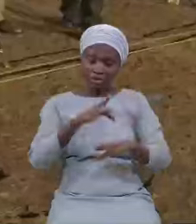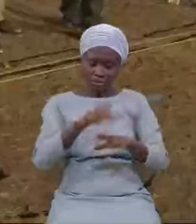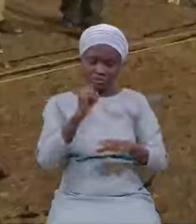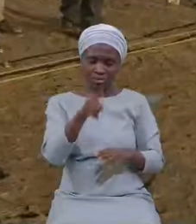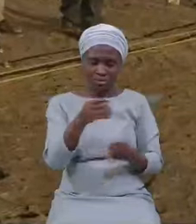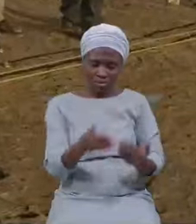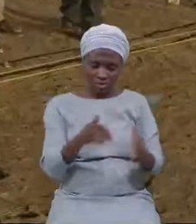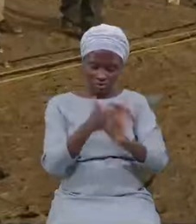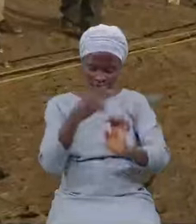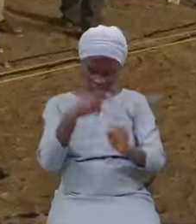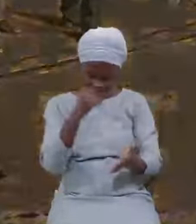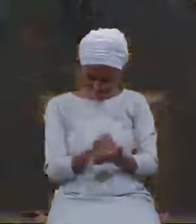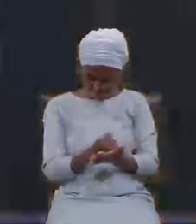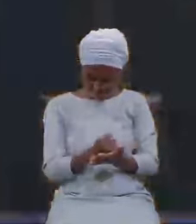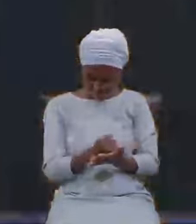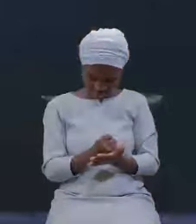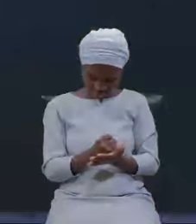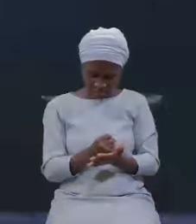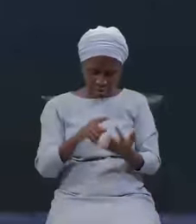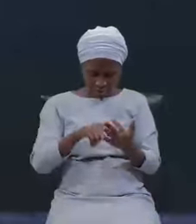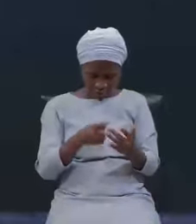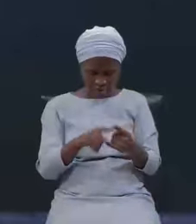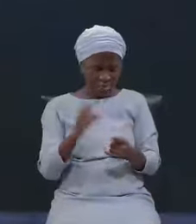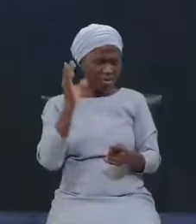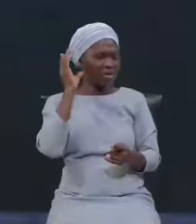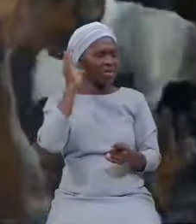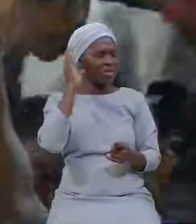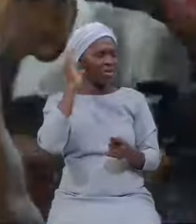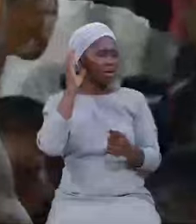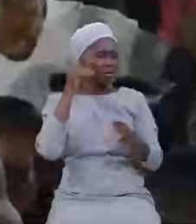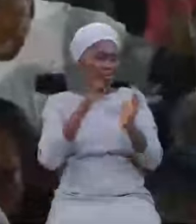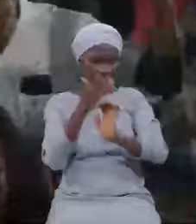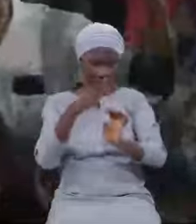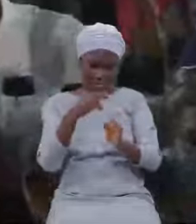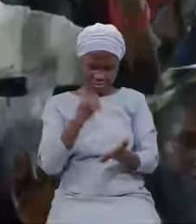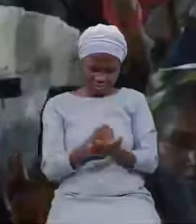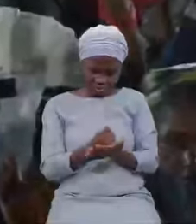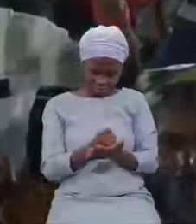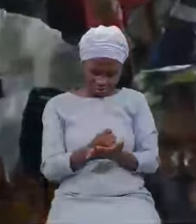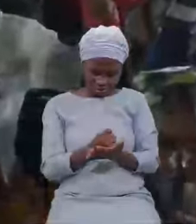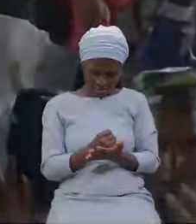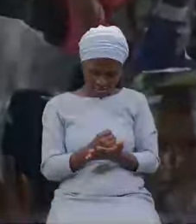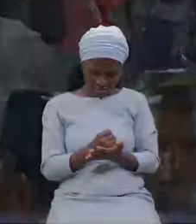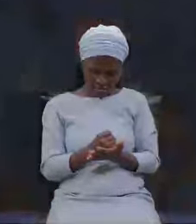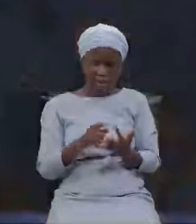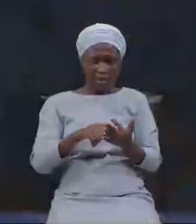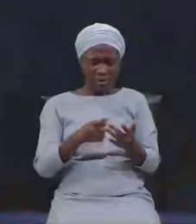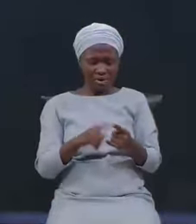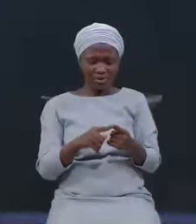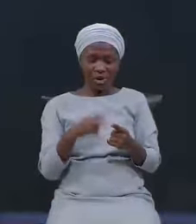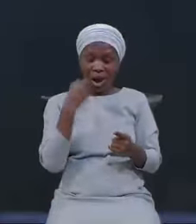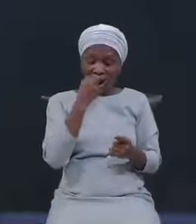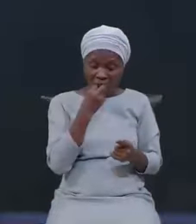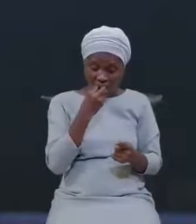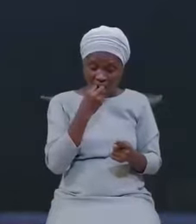Commence à entendre, au nom de Jésus. Et commence à parler maintenant clairement au nom